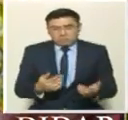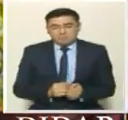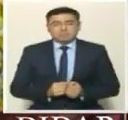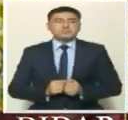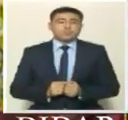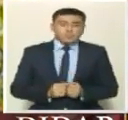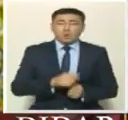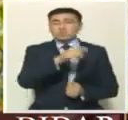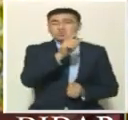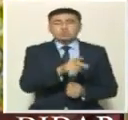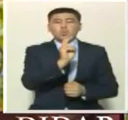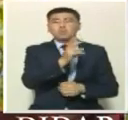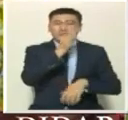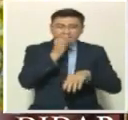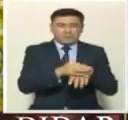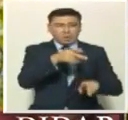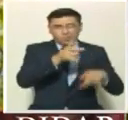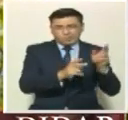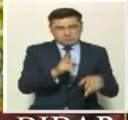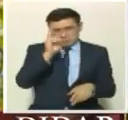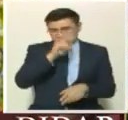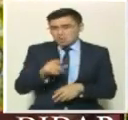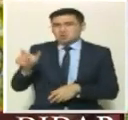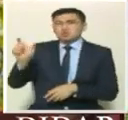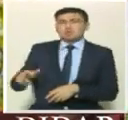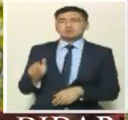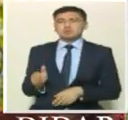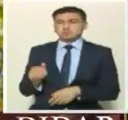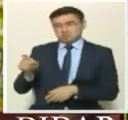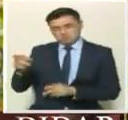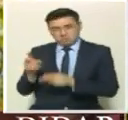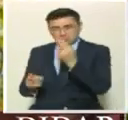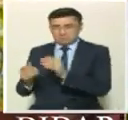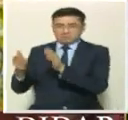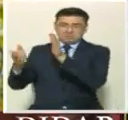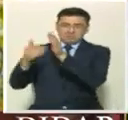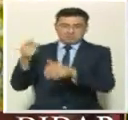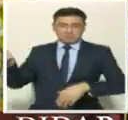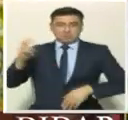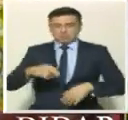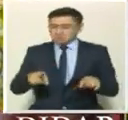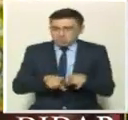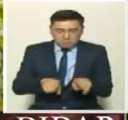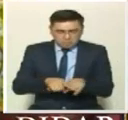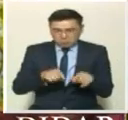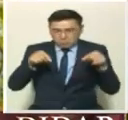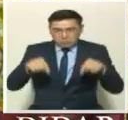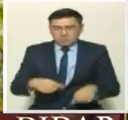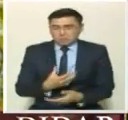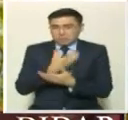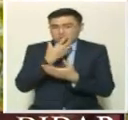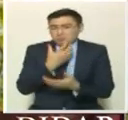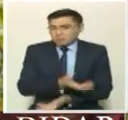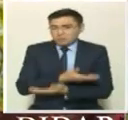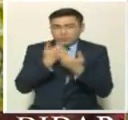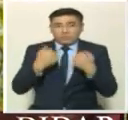Вообще сантехник жоқ, сантехниктің желкесінен сүйреп әкеліп аштырып отырық біз өзіміз. Түсінесіз ба? Соның өзінде жылымайды. Жылымайды үй. Менің балам